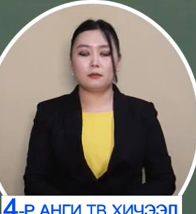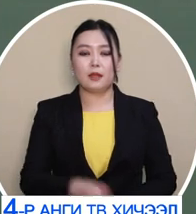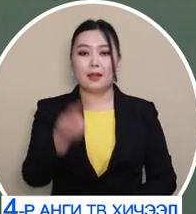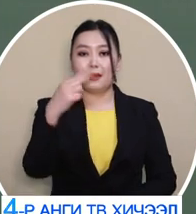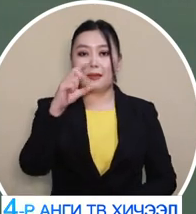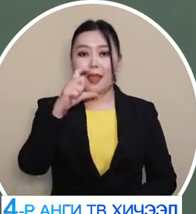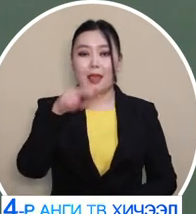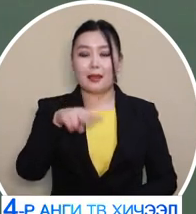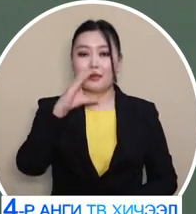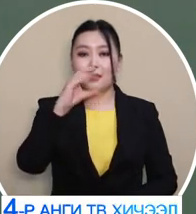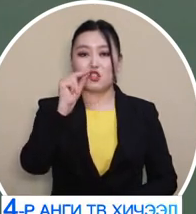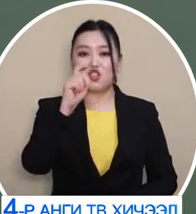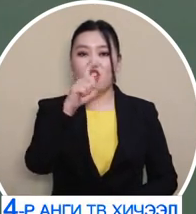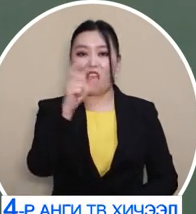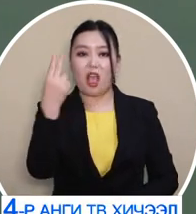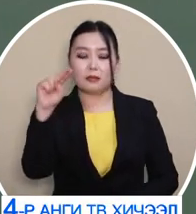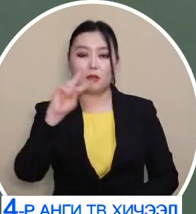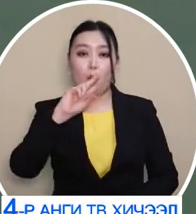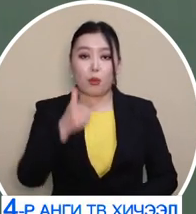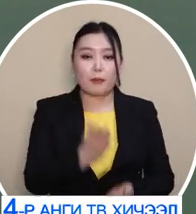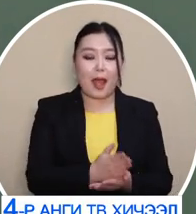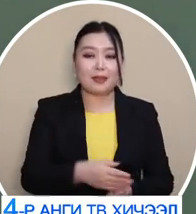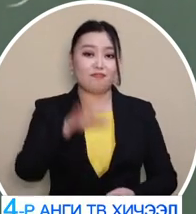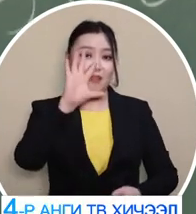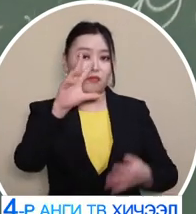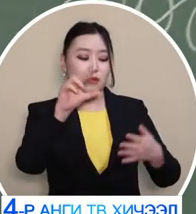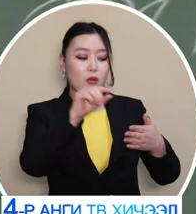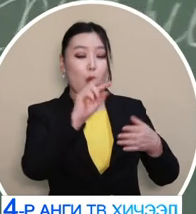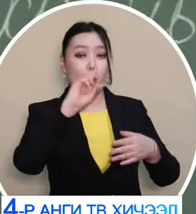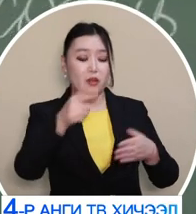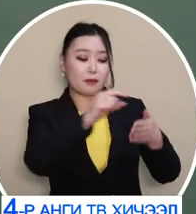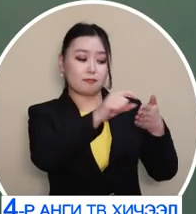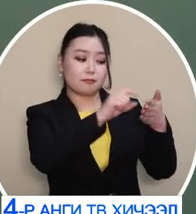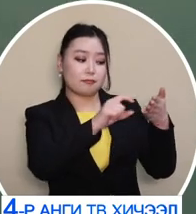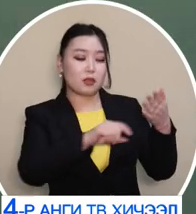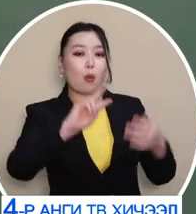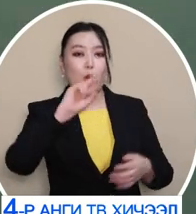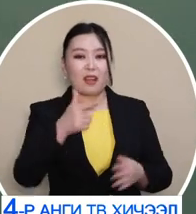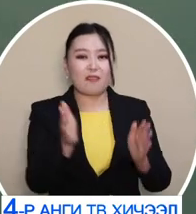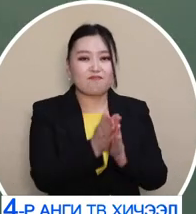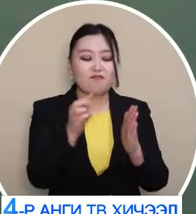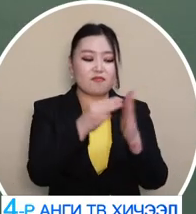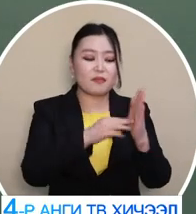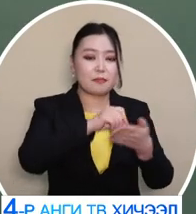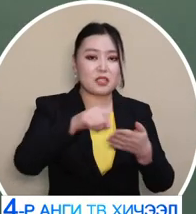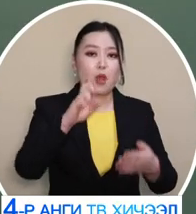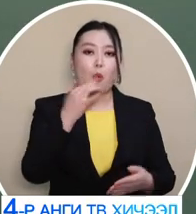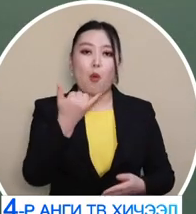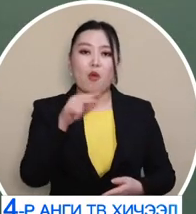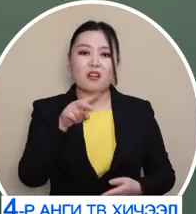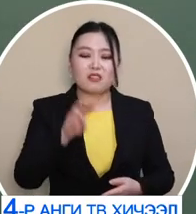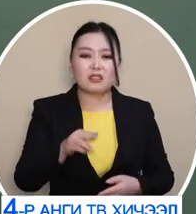дисчгээд гэсэн үг аа. За эдгээр тав үгийнхаа утгыг хамтдаа тайлбарлан бичье. За булт гэдэг үг маань ямар нэг